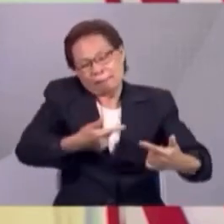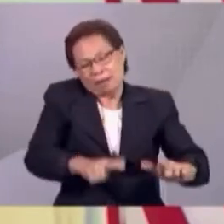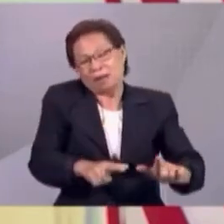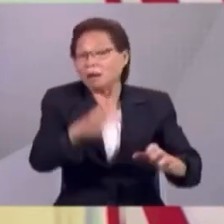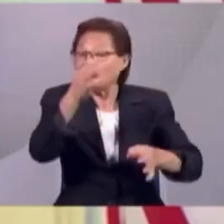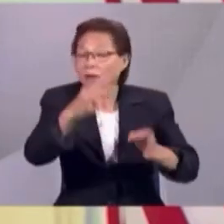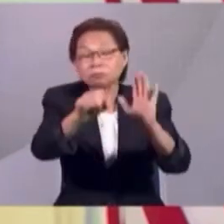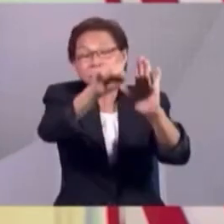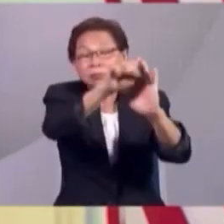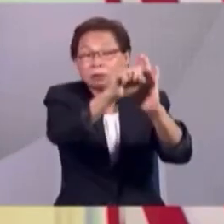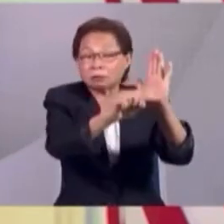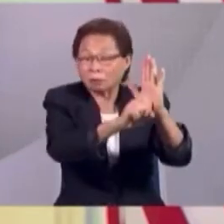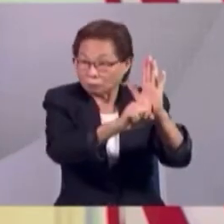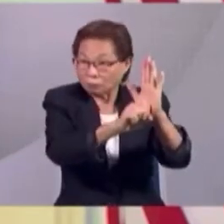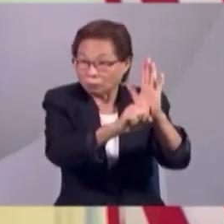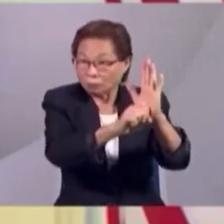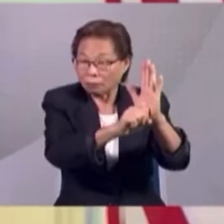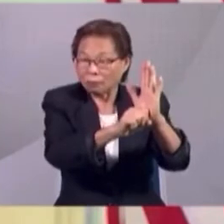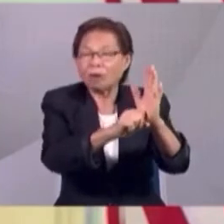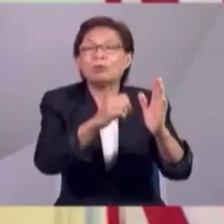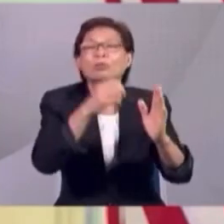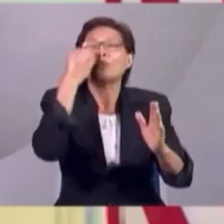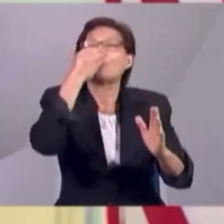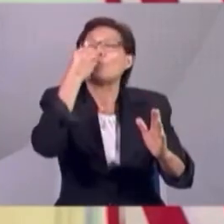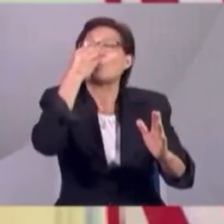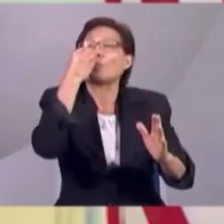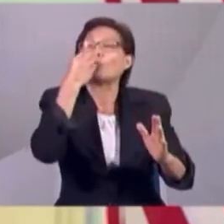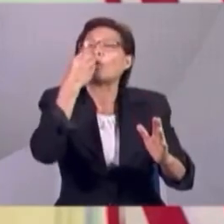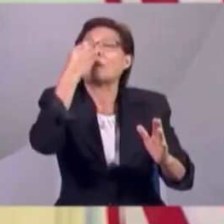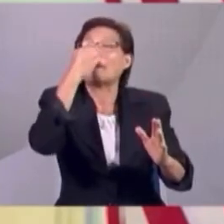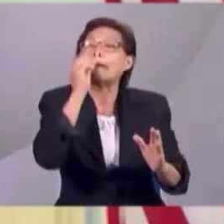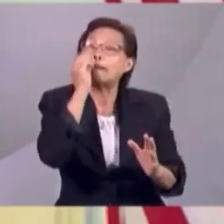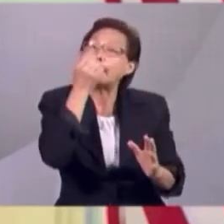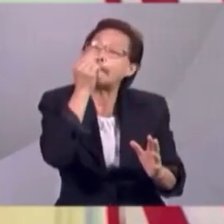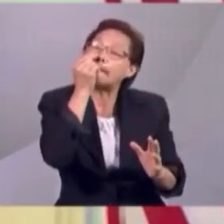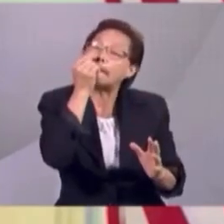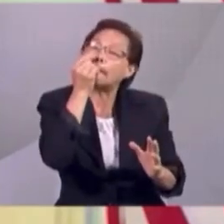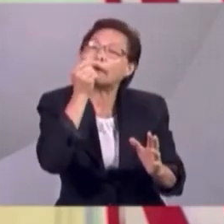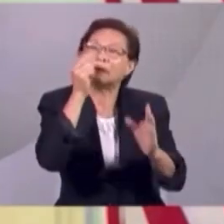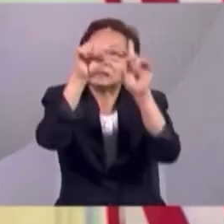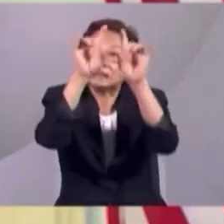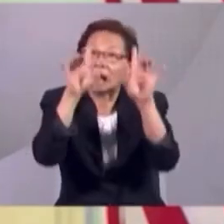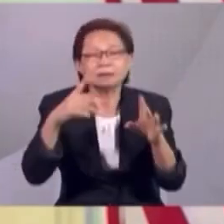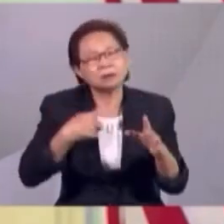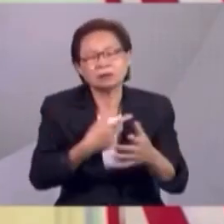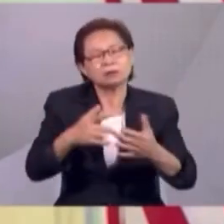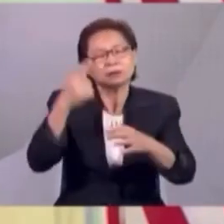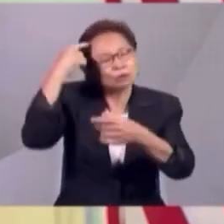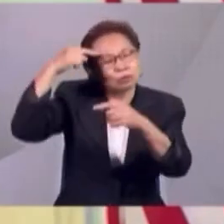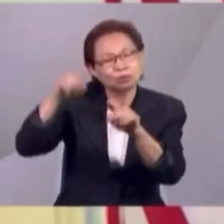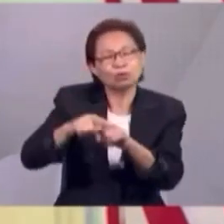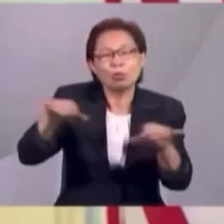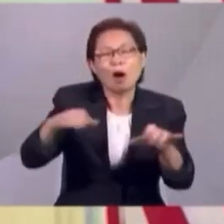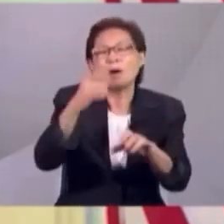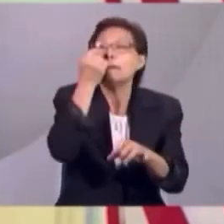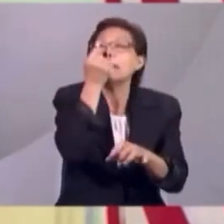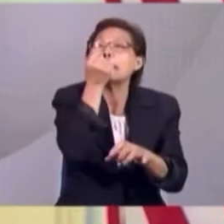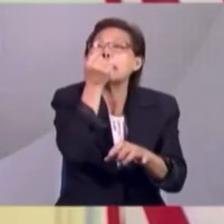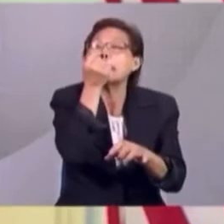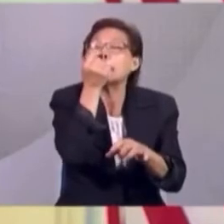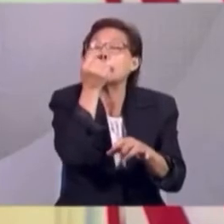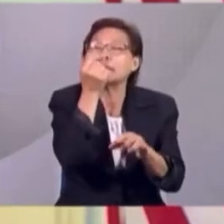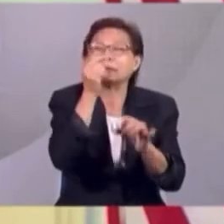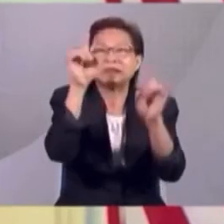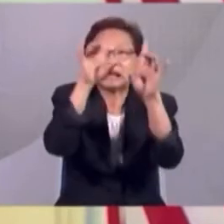syaratnya supaya mereka di swab test, kita pun telah pun bersetuju untuk membuat swab test jika itu syarat